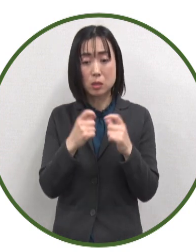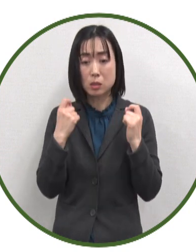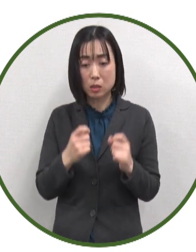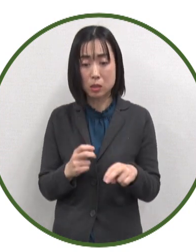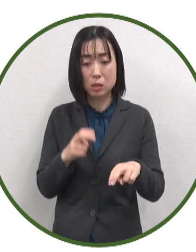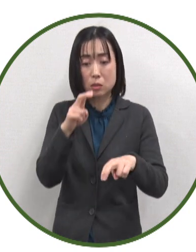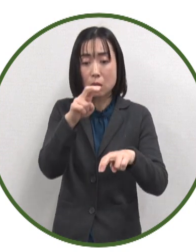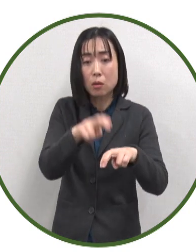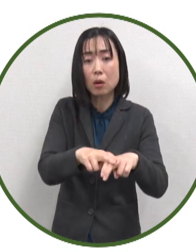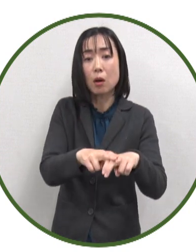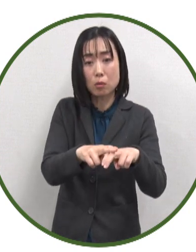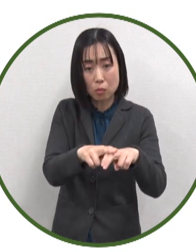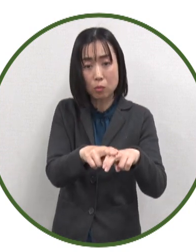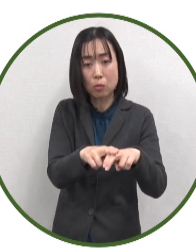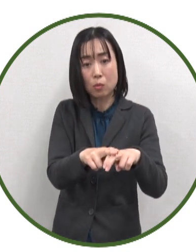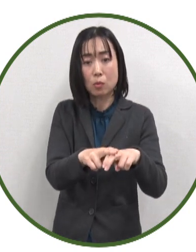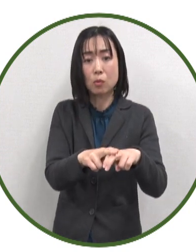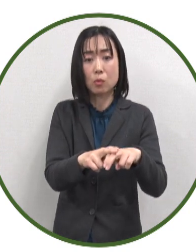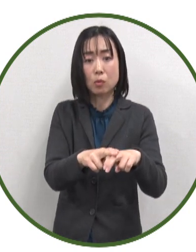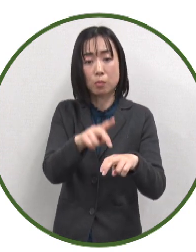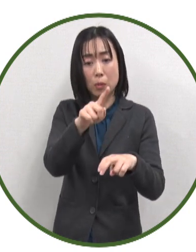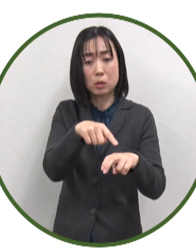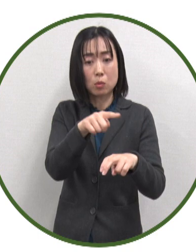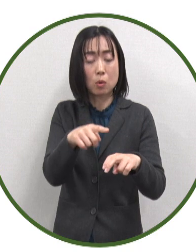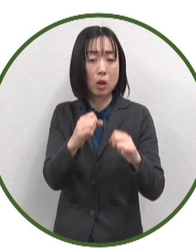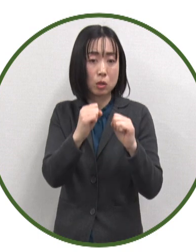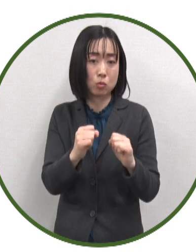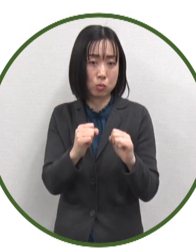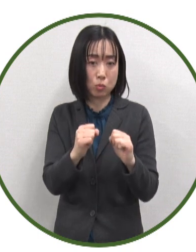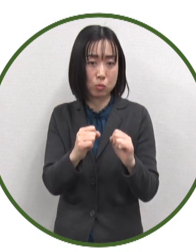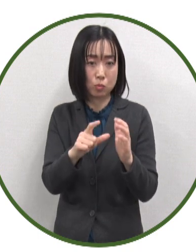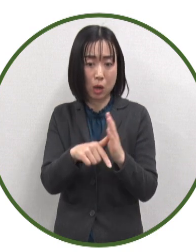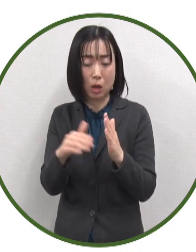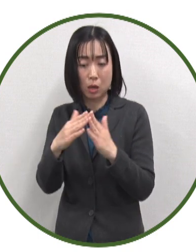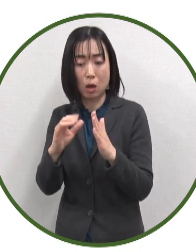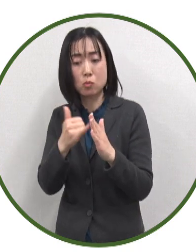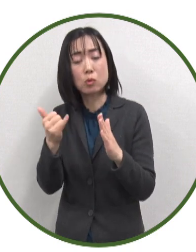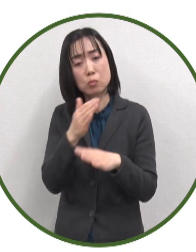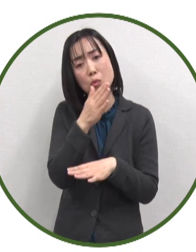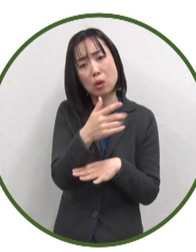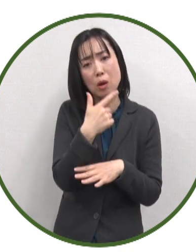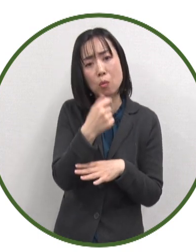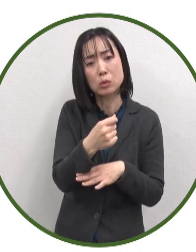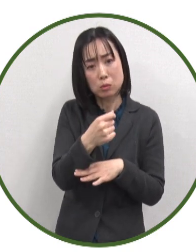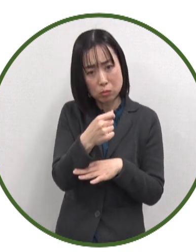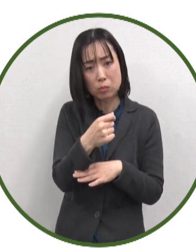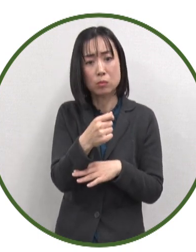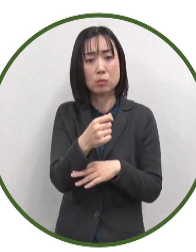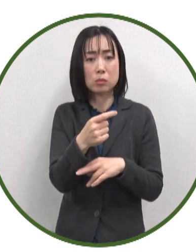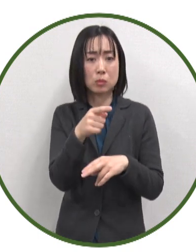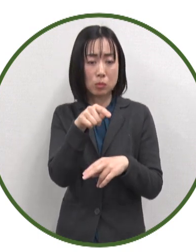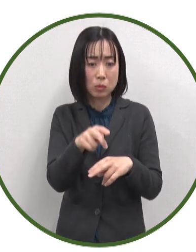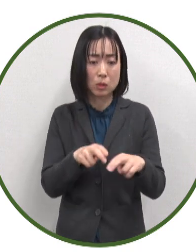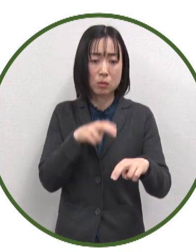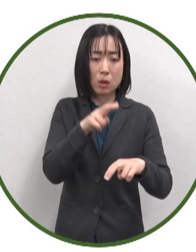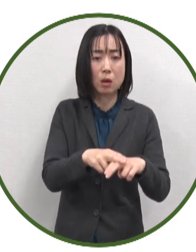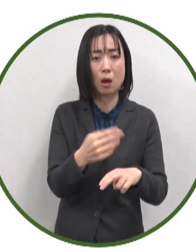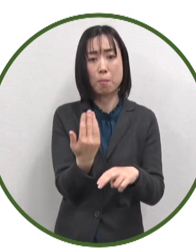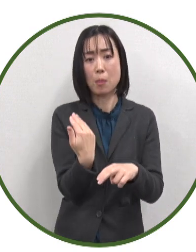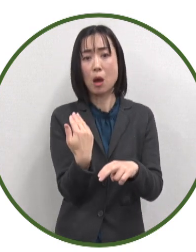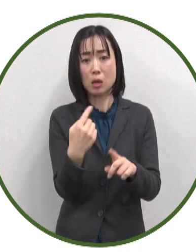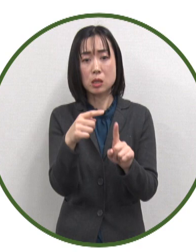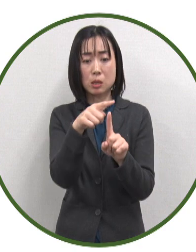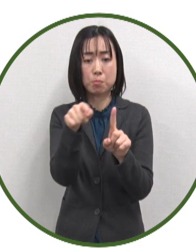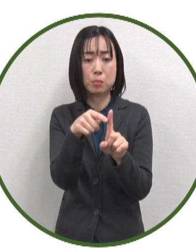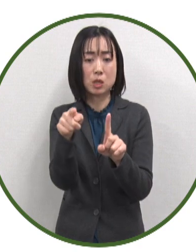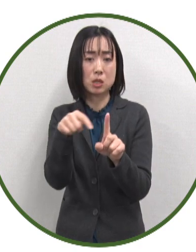加する前に PCR 検査を受けてください。県内のほとんどある場合にはですね、開催される場合には5